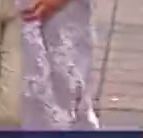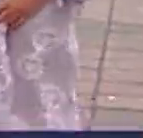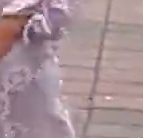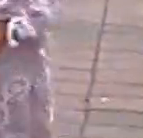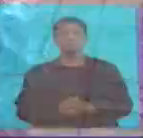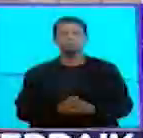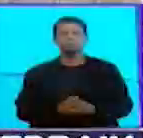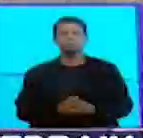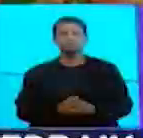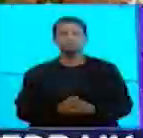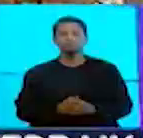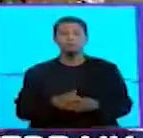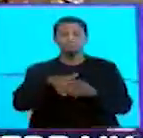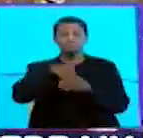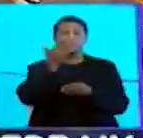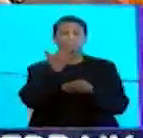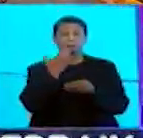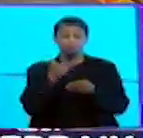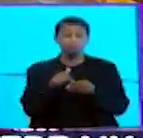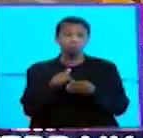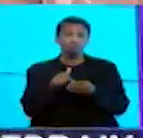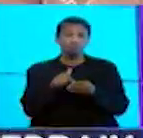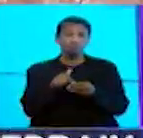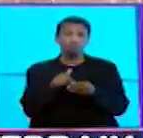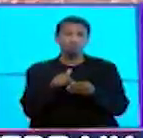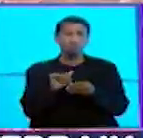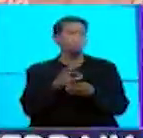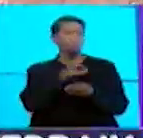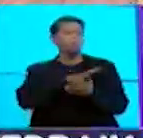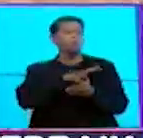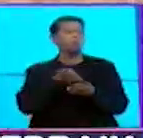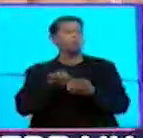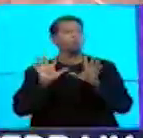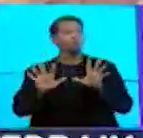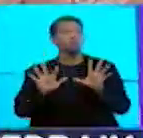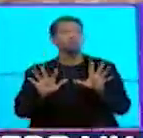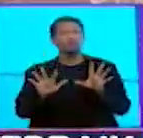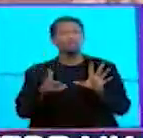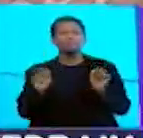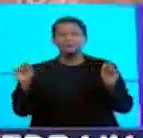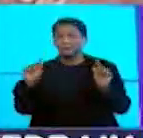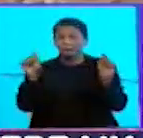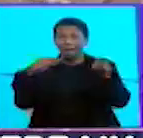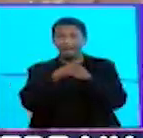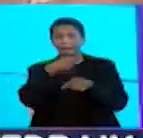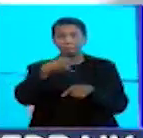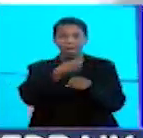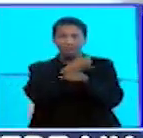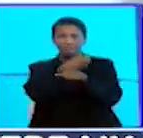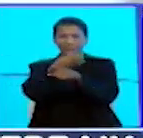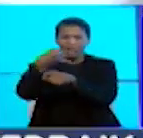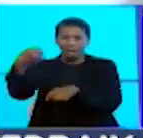Madu adalah cairan mujarab yang dihasilkan lebah dari beragam saripati tanaman. Nah, ternyata World Health Organization